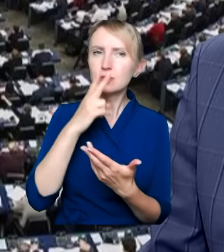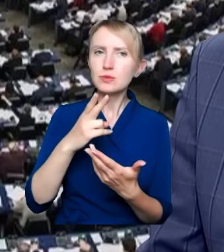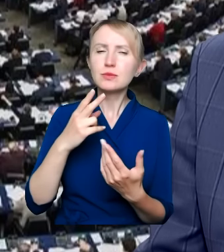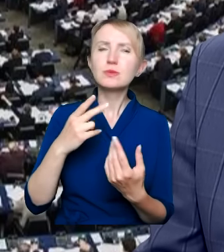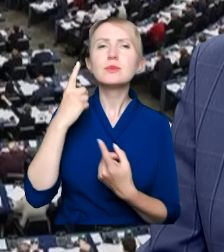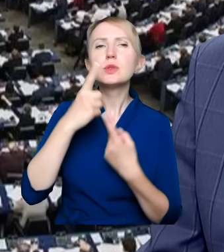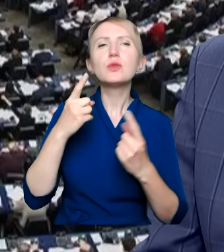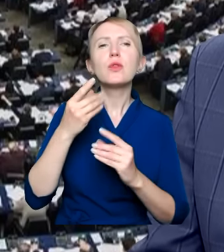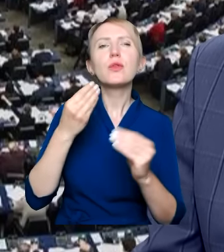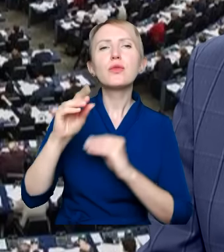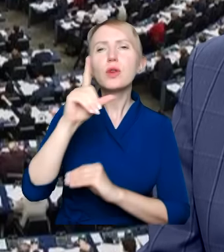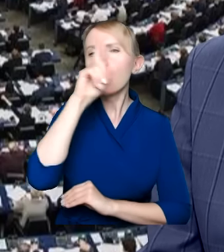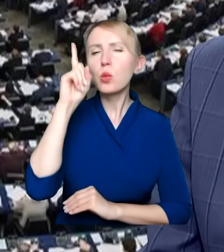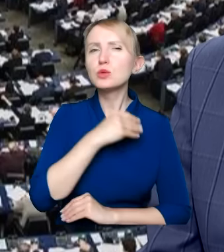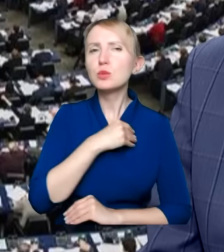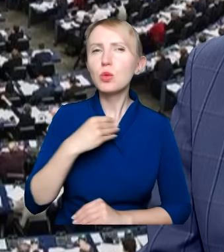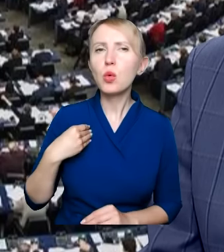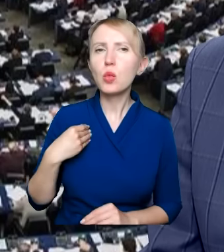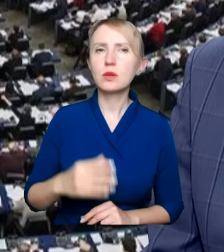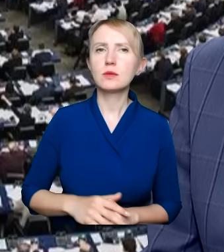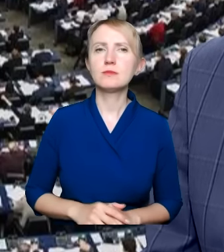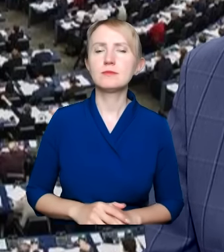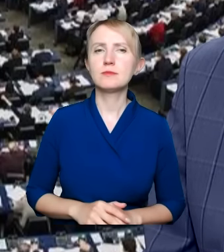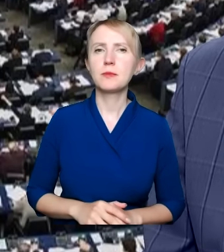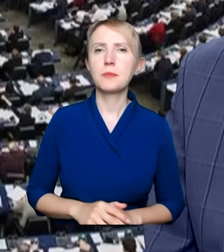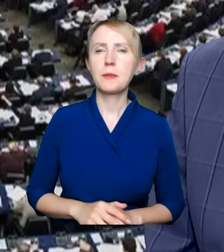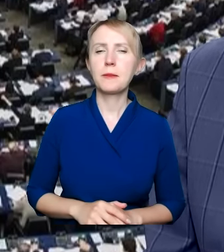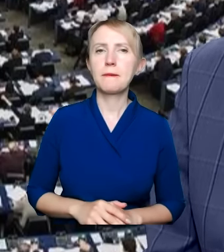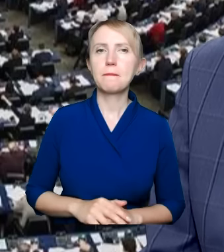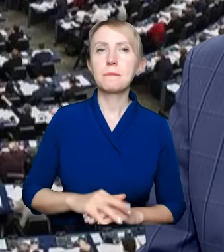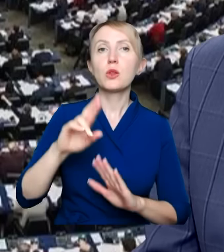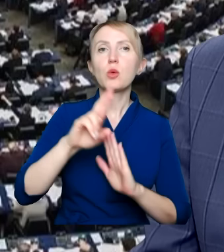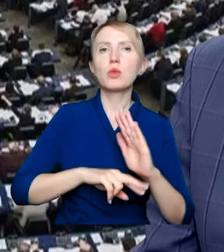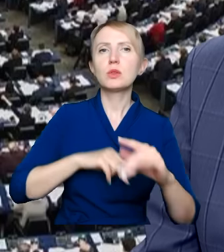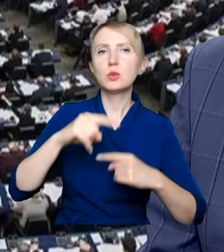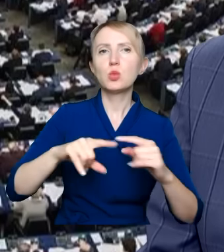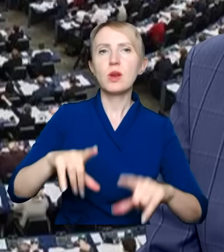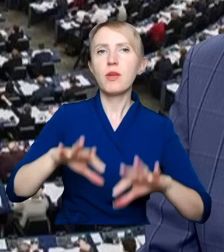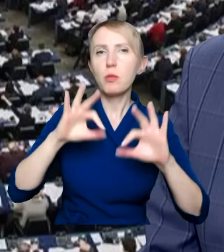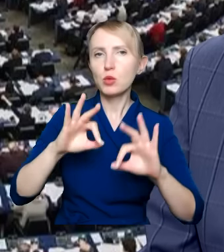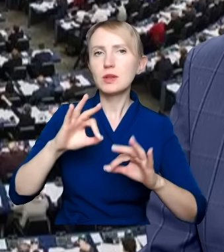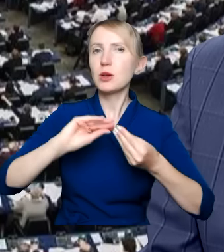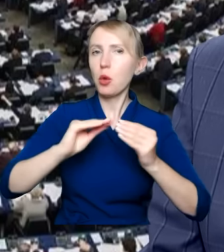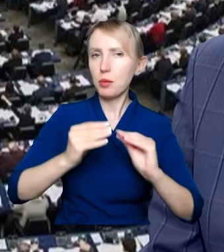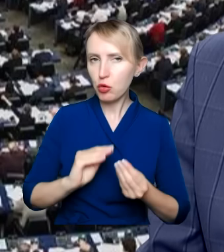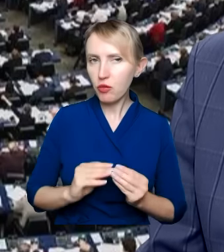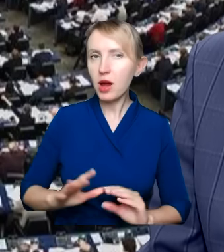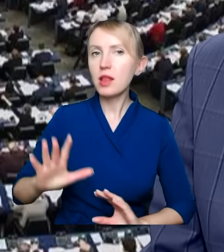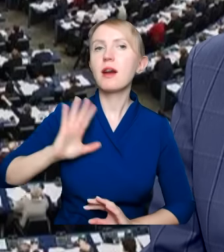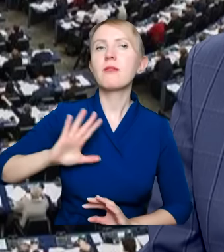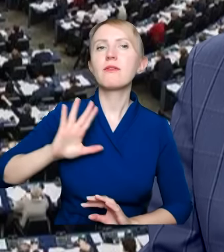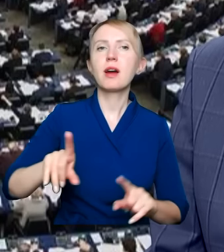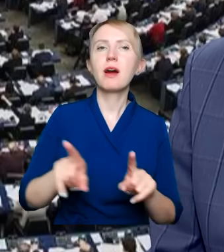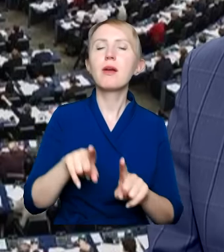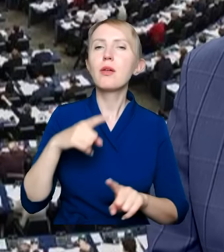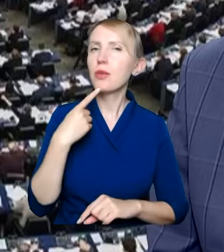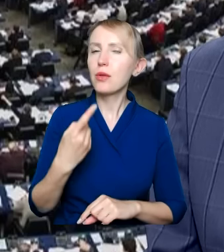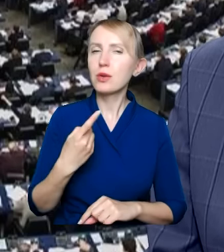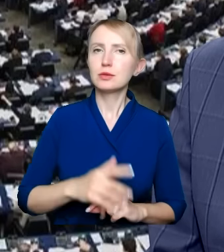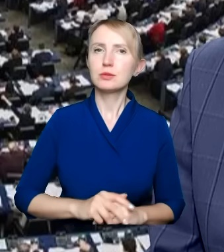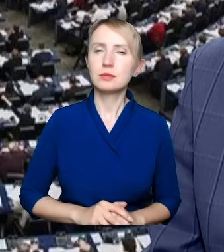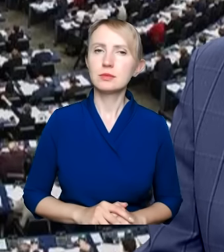Polaków to raz że sama procedura Wyborcza jest bardzo Zawiła to warto też podkreślić że istnieje